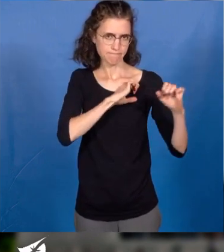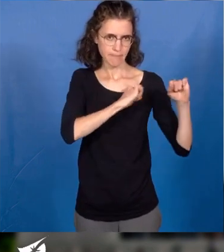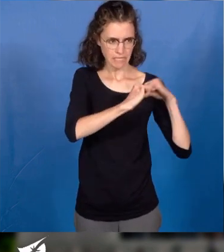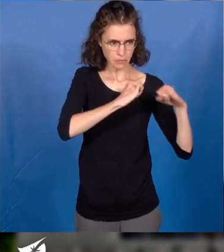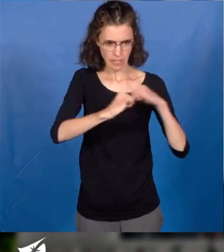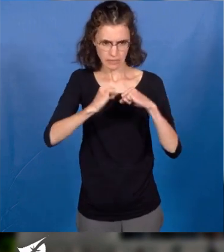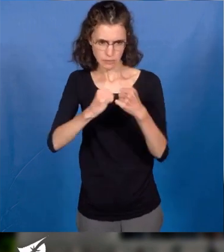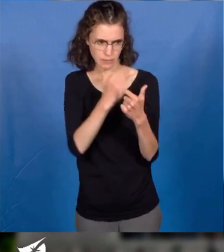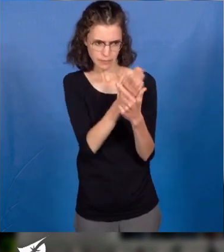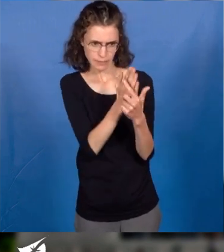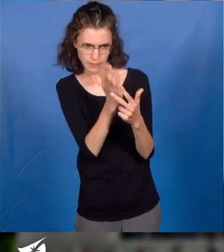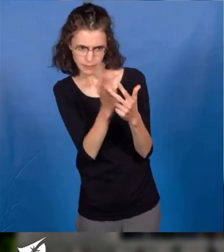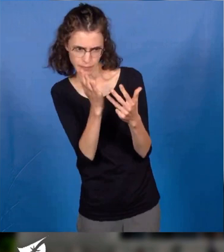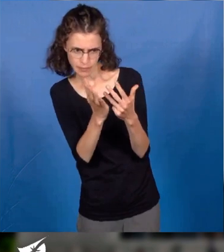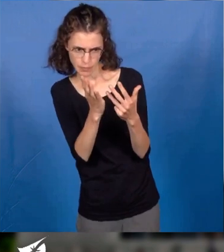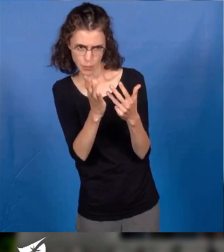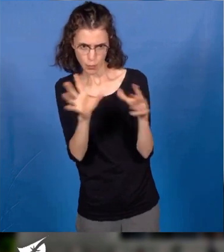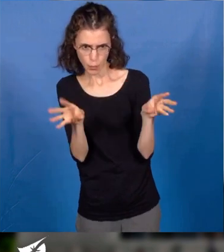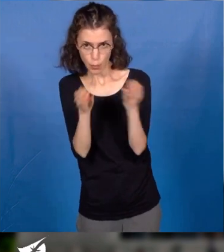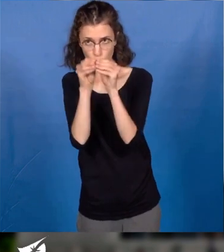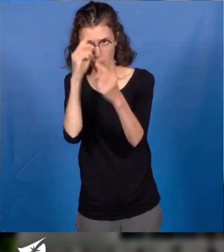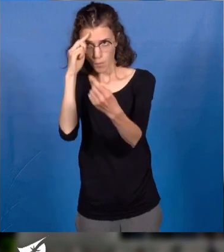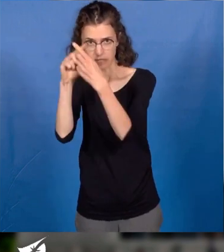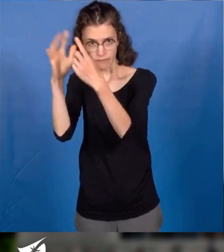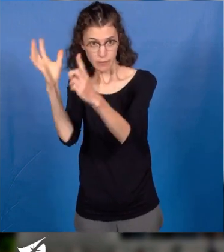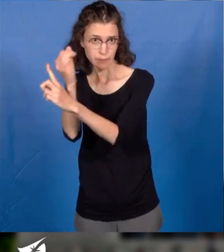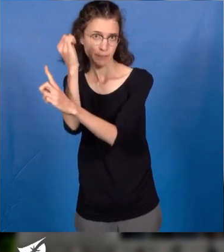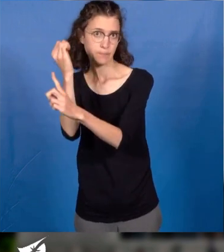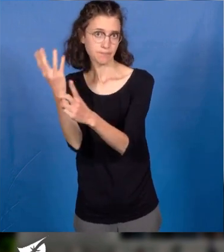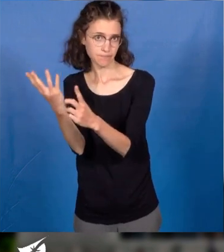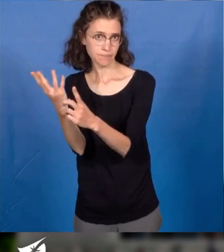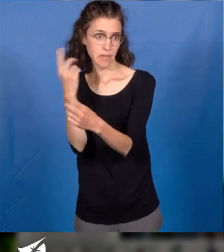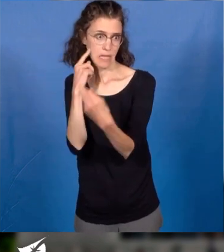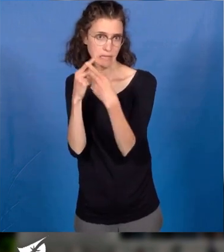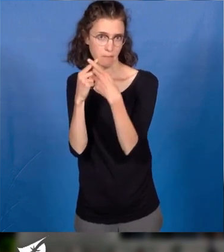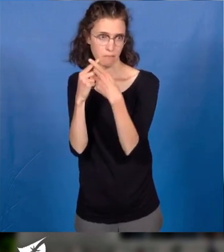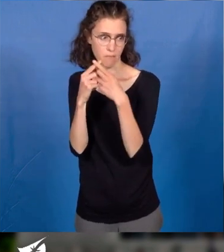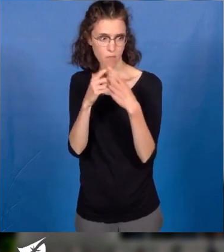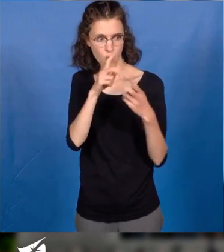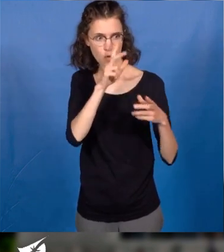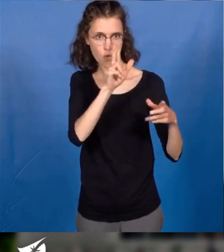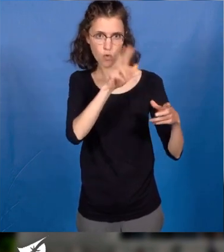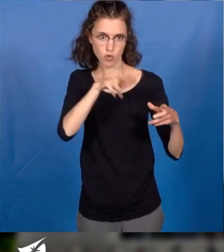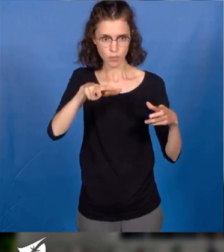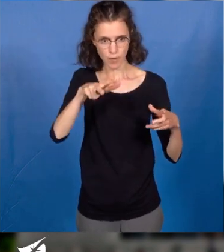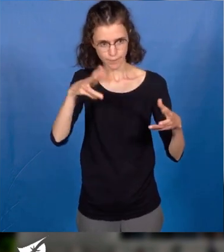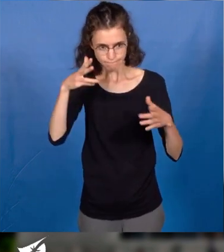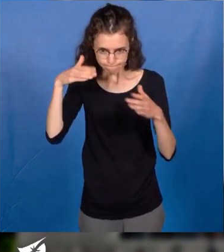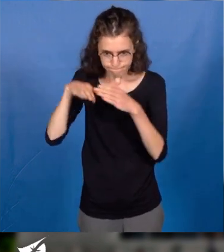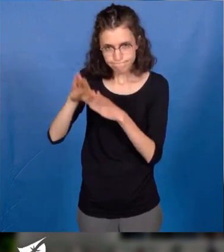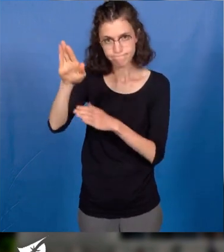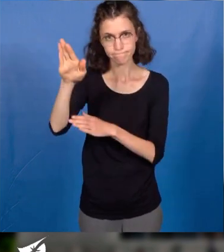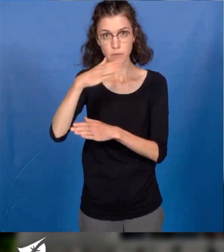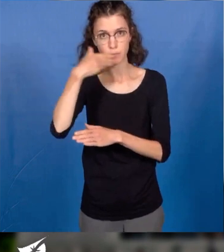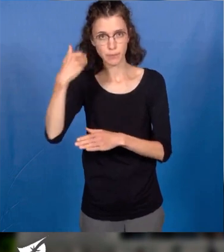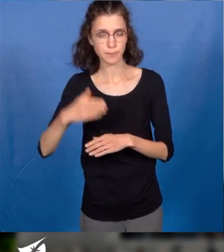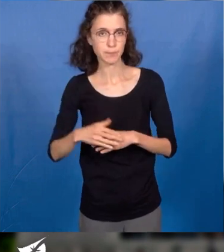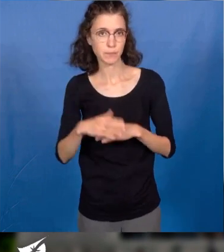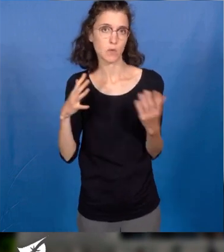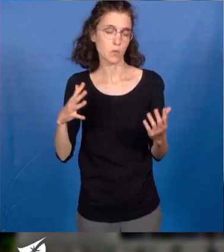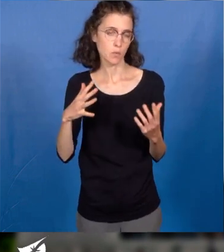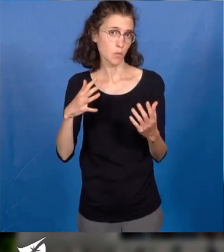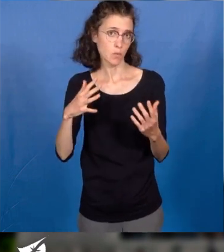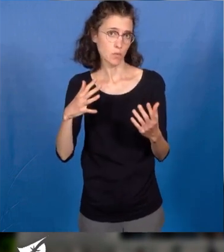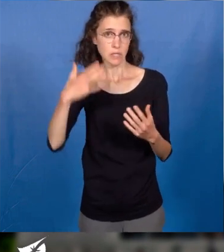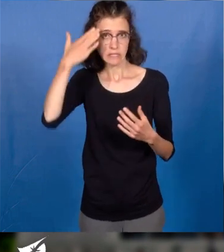effectivement l'objectif qu'on se fixe de relance de logement. Voilà, vous avez donc compris que c'est